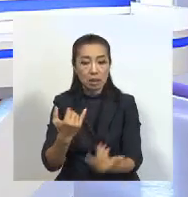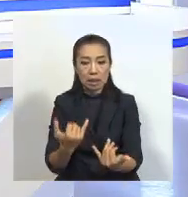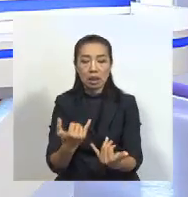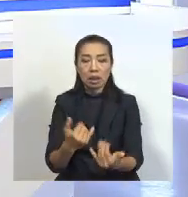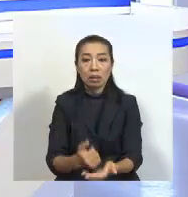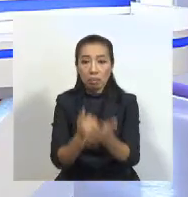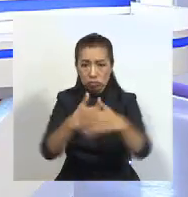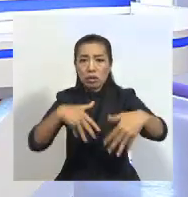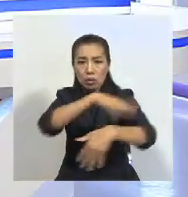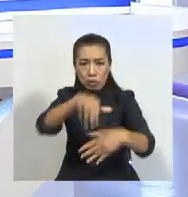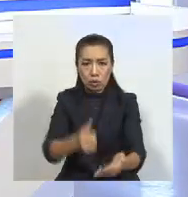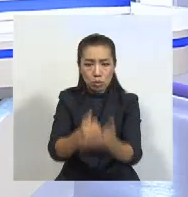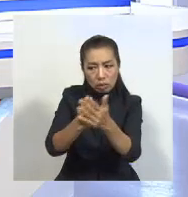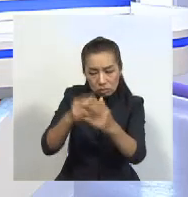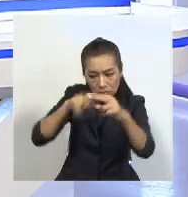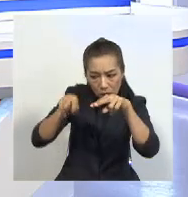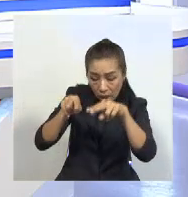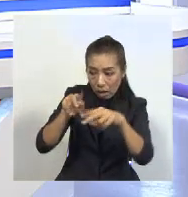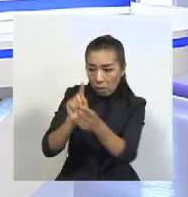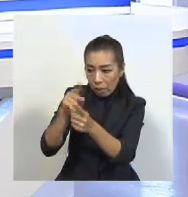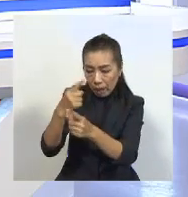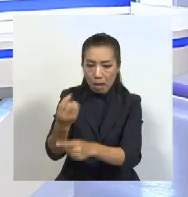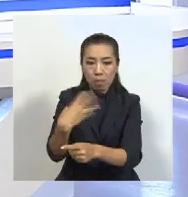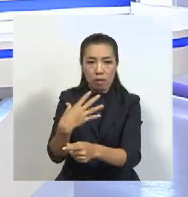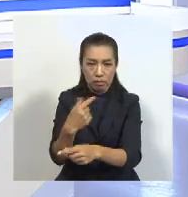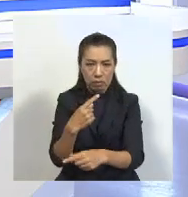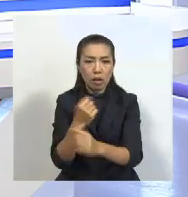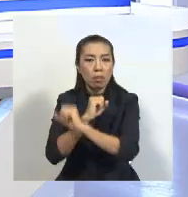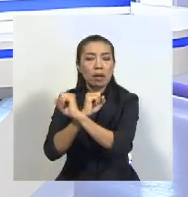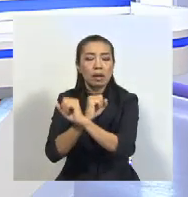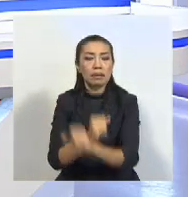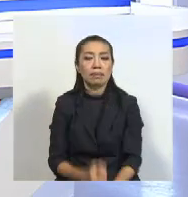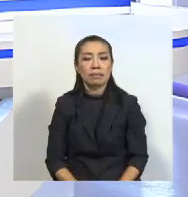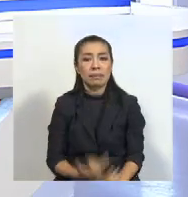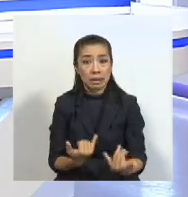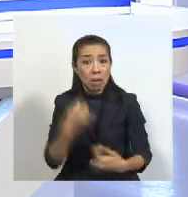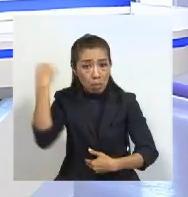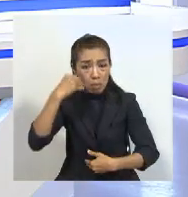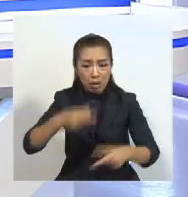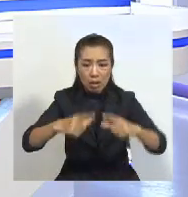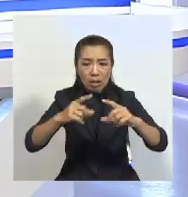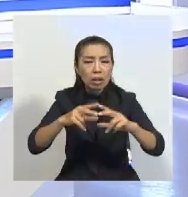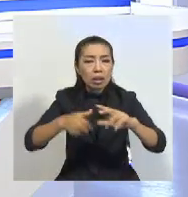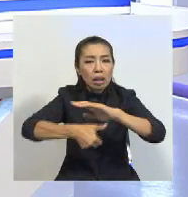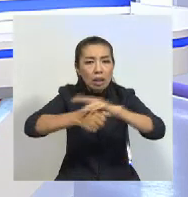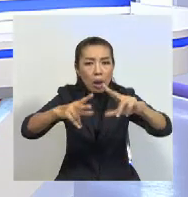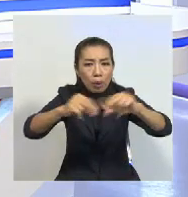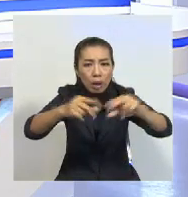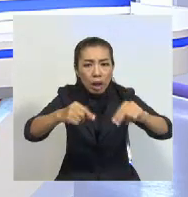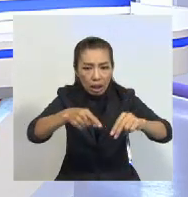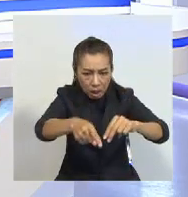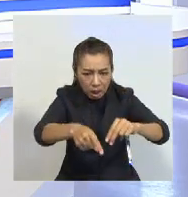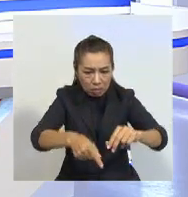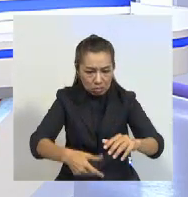ด้วยเป็นหูเป็นตากันด้วยนะกันชาวบ้านช่วยกันดูแลหน่อยแล้วกันนะคะเพราะว่าไม่บ่อยนักที่ต่อมะเฟืองจะขึ้นมาวางไข่แ